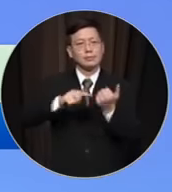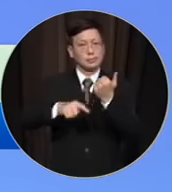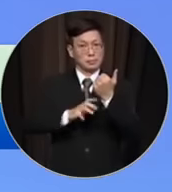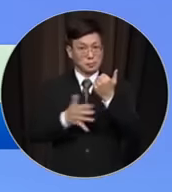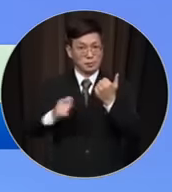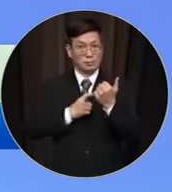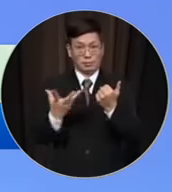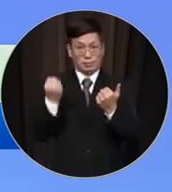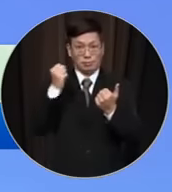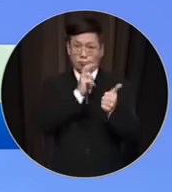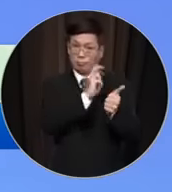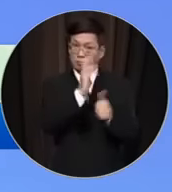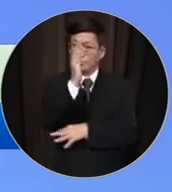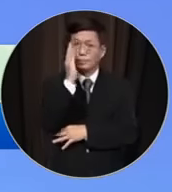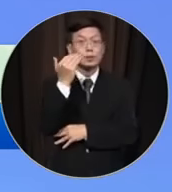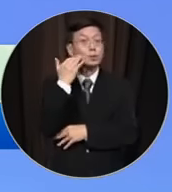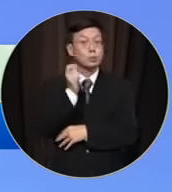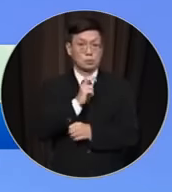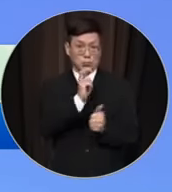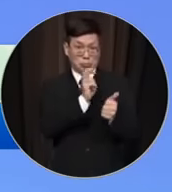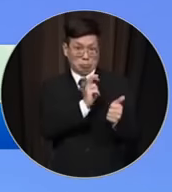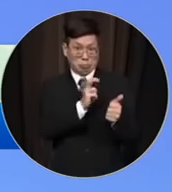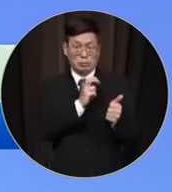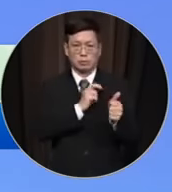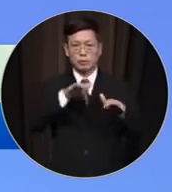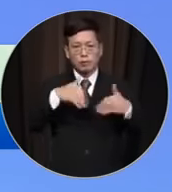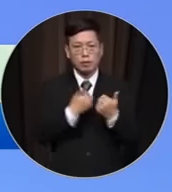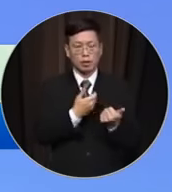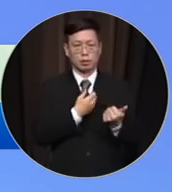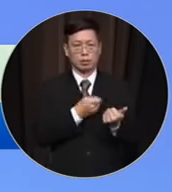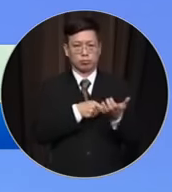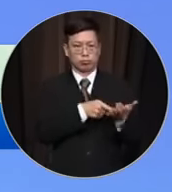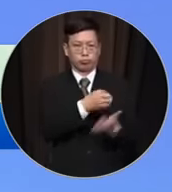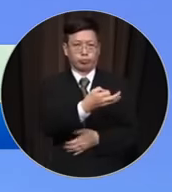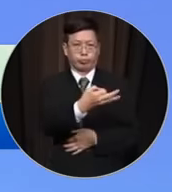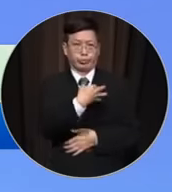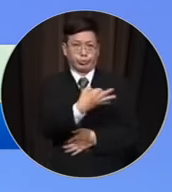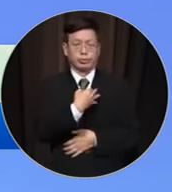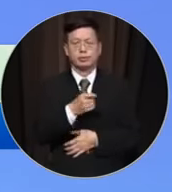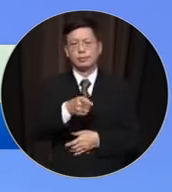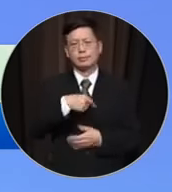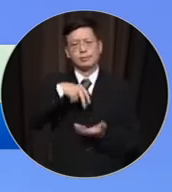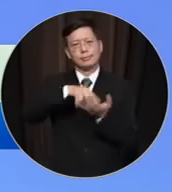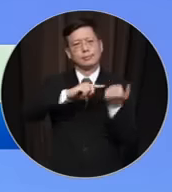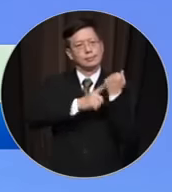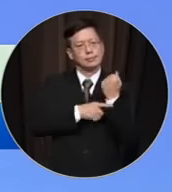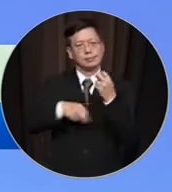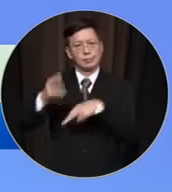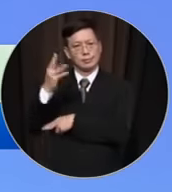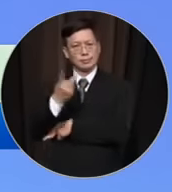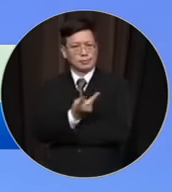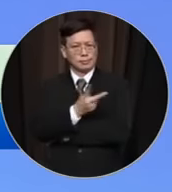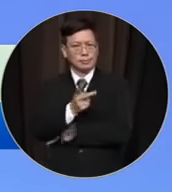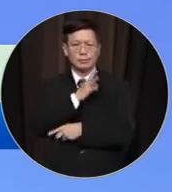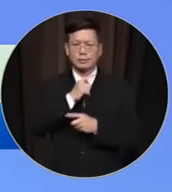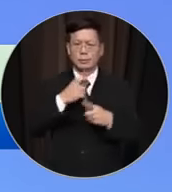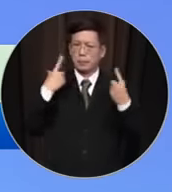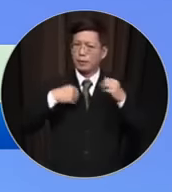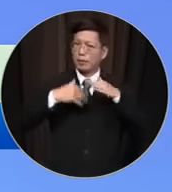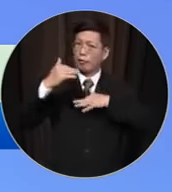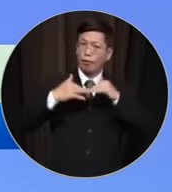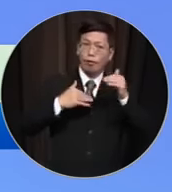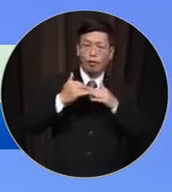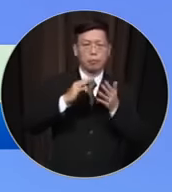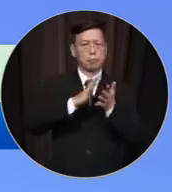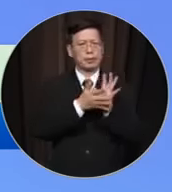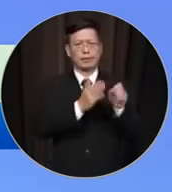政府，如果把监督政府的职权拿来申请经费，一旦不但破坏了立法跟行政之间的监督，而且会使